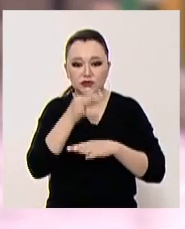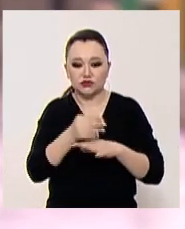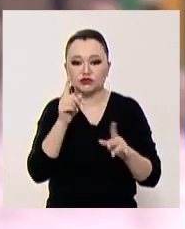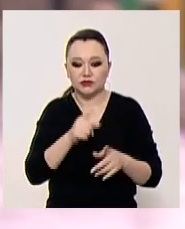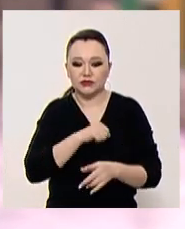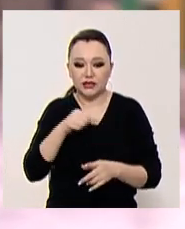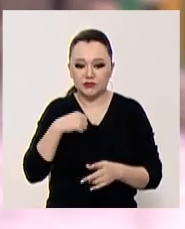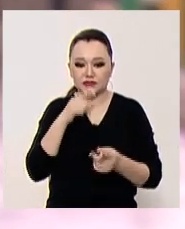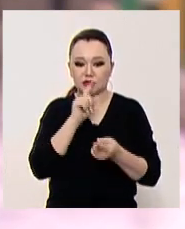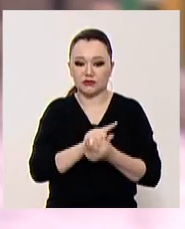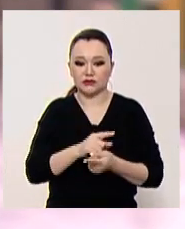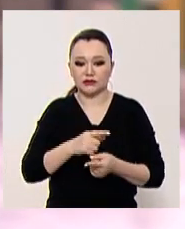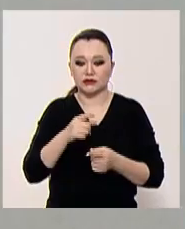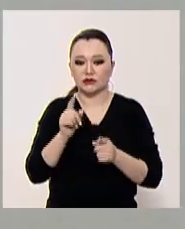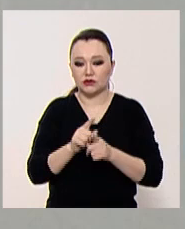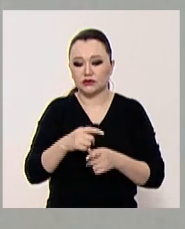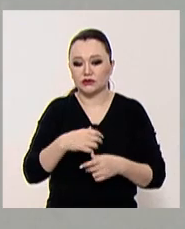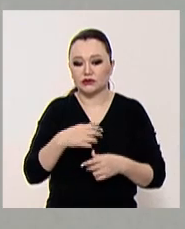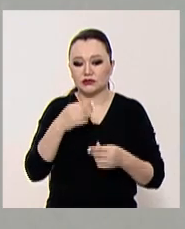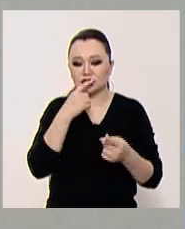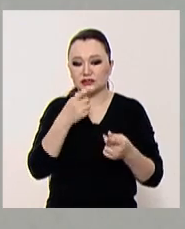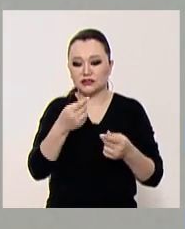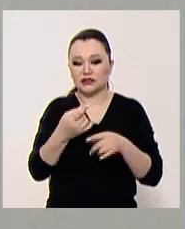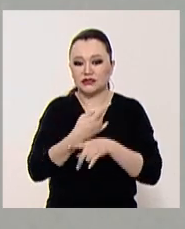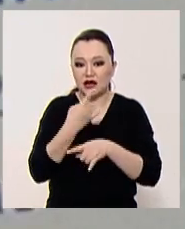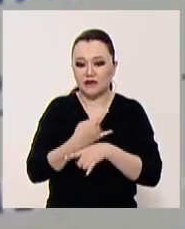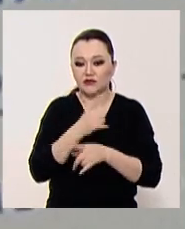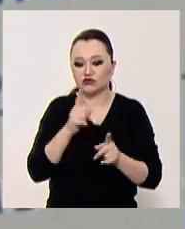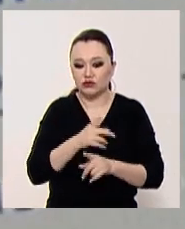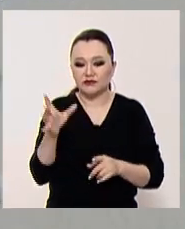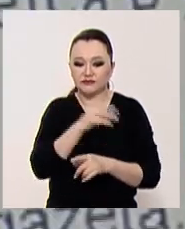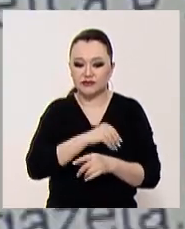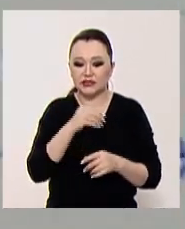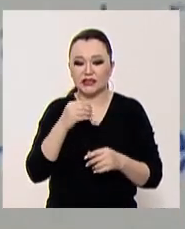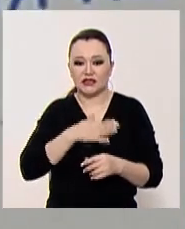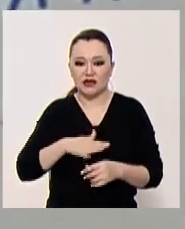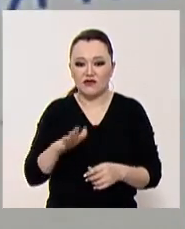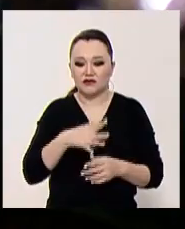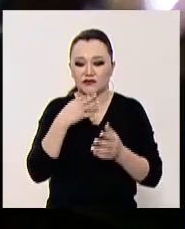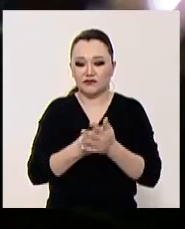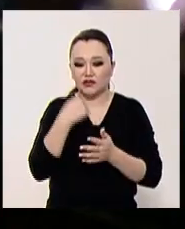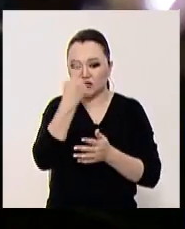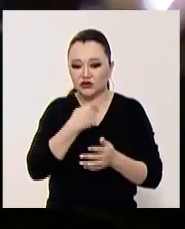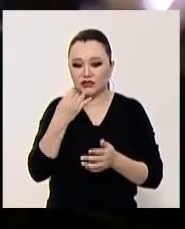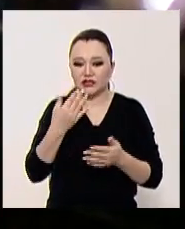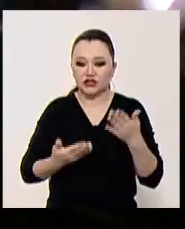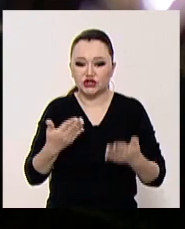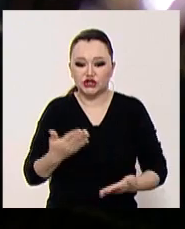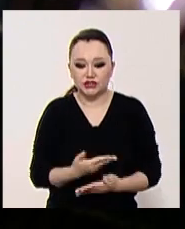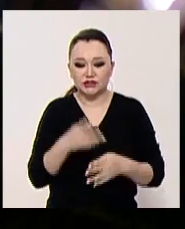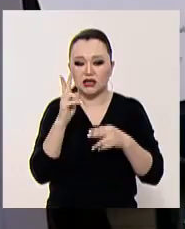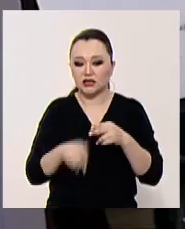что сами сталкиваются с травлей. Психологи объясняют это множеством причин, начиная от недовольства своей внешностью или жизнью,